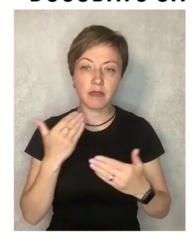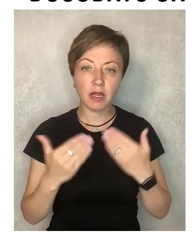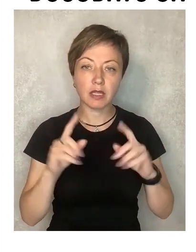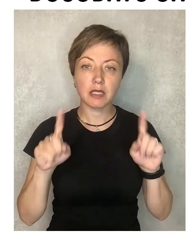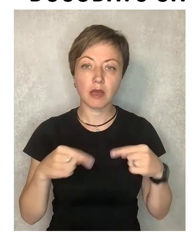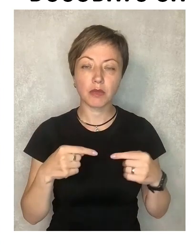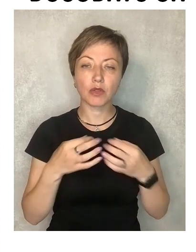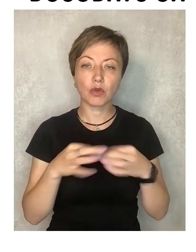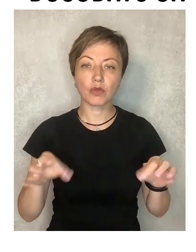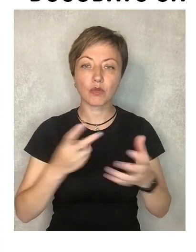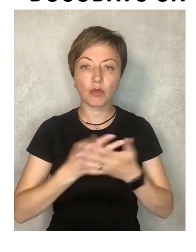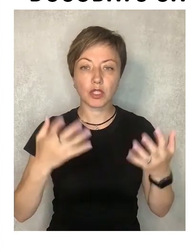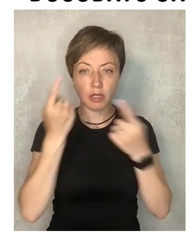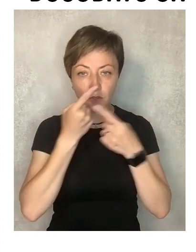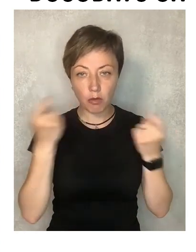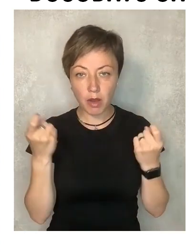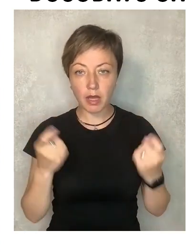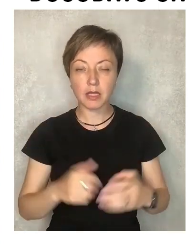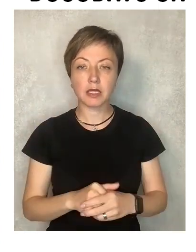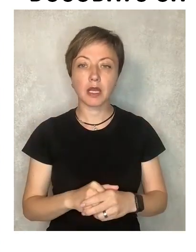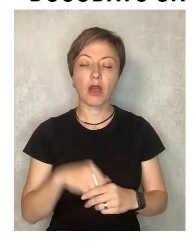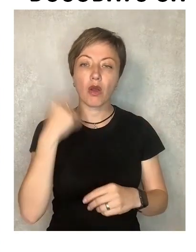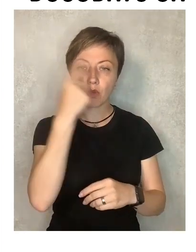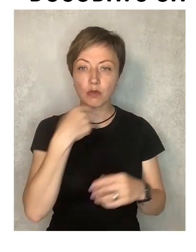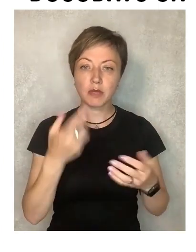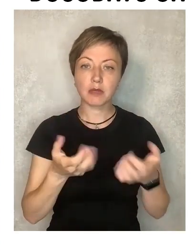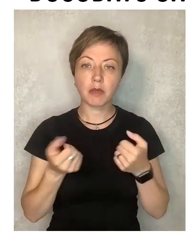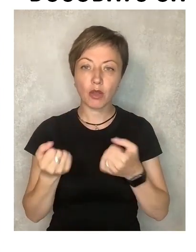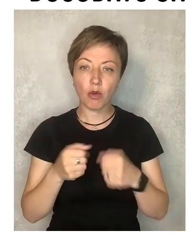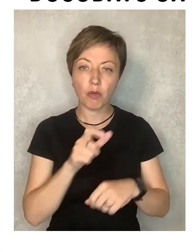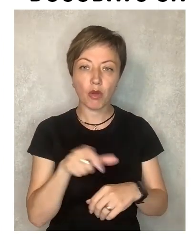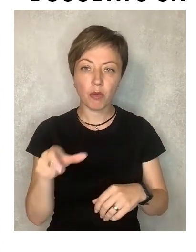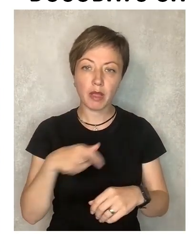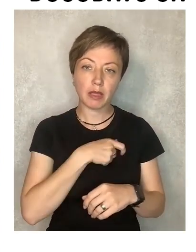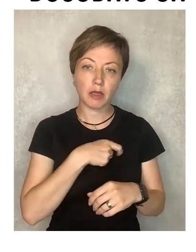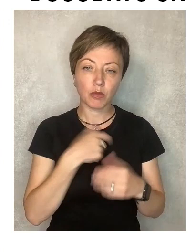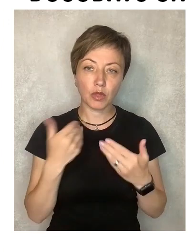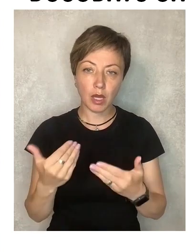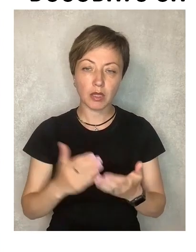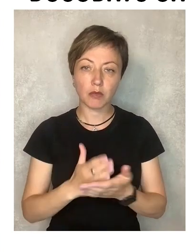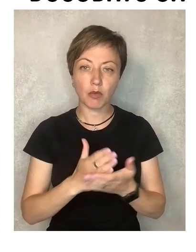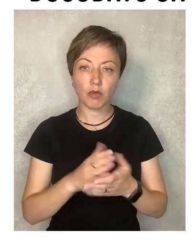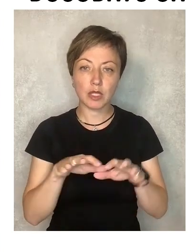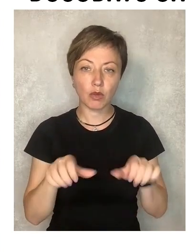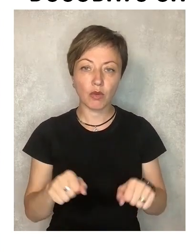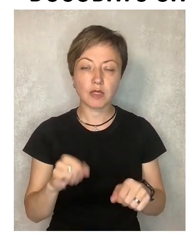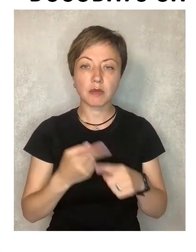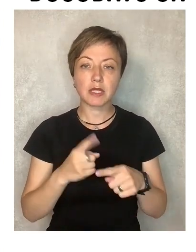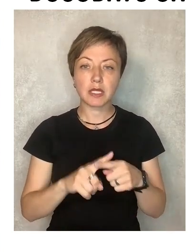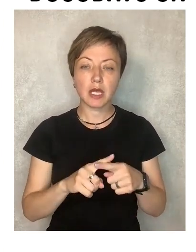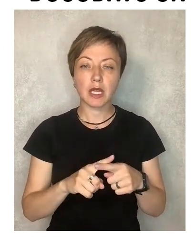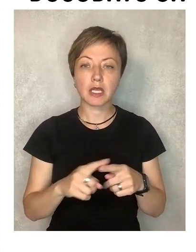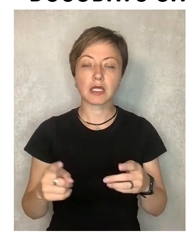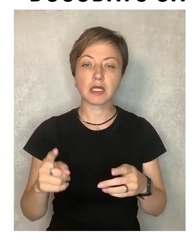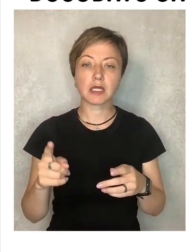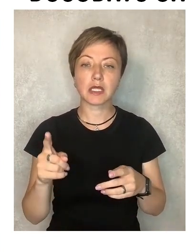публічної інформації, особисті прийоми громадян депутатами і посадовцями. Це збори за